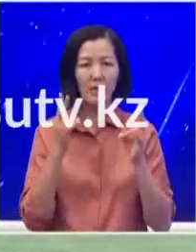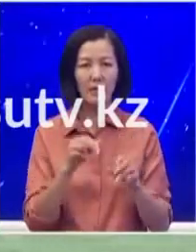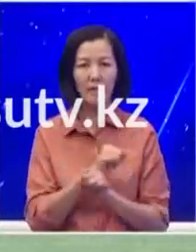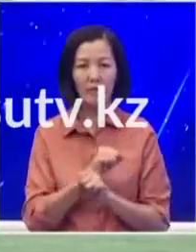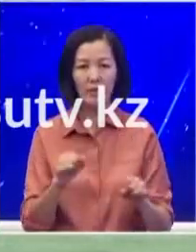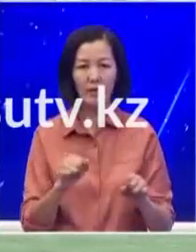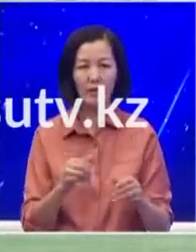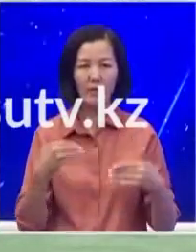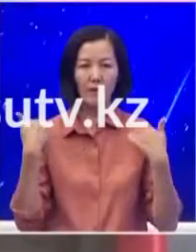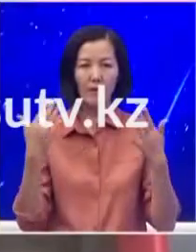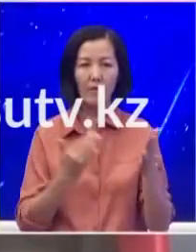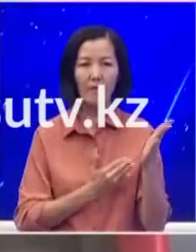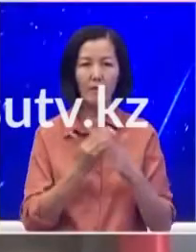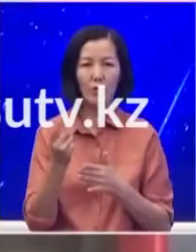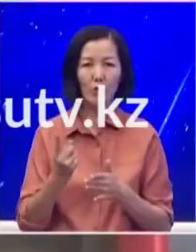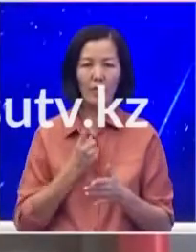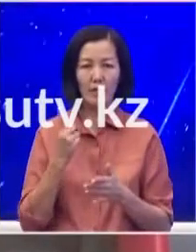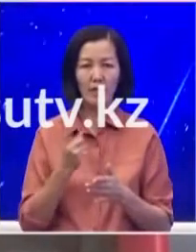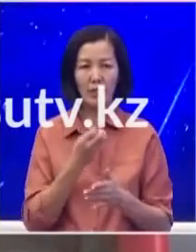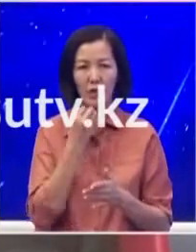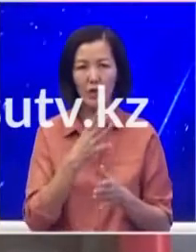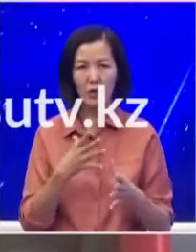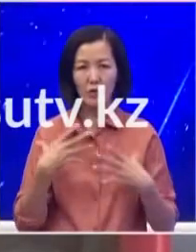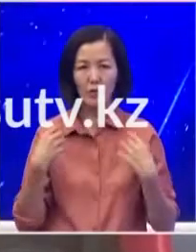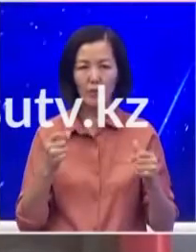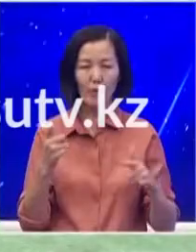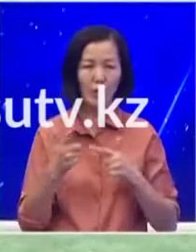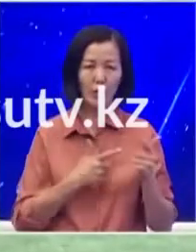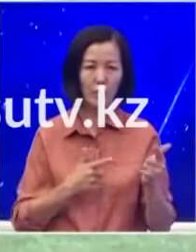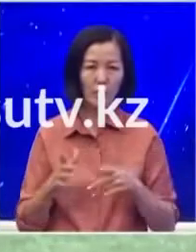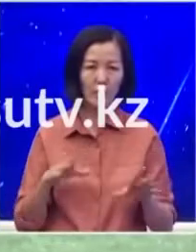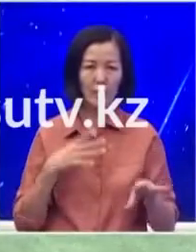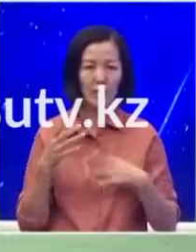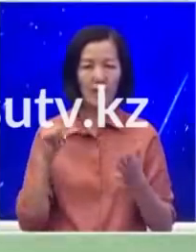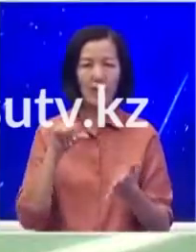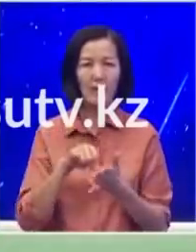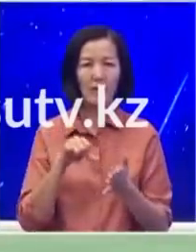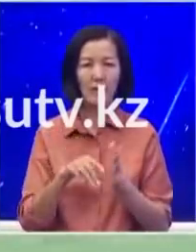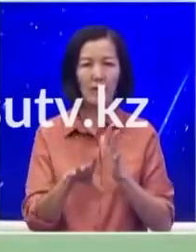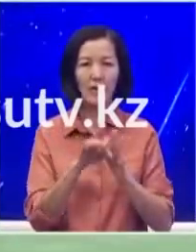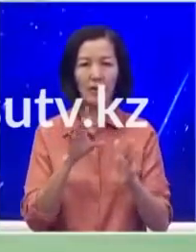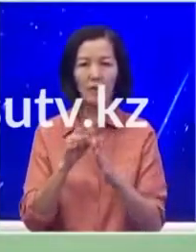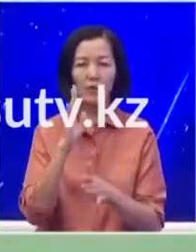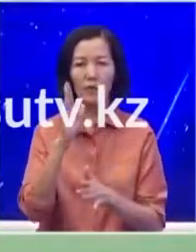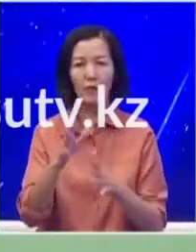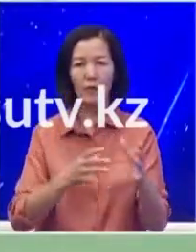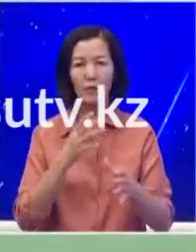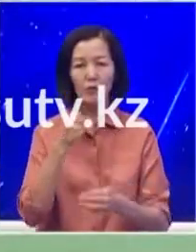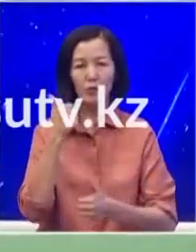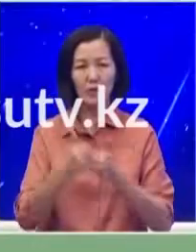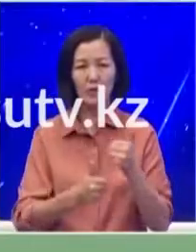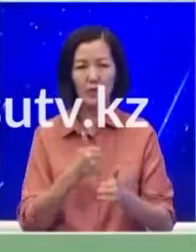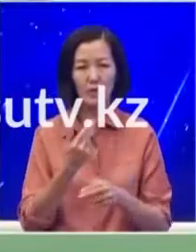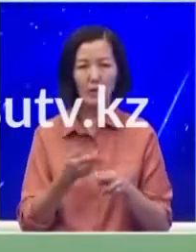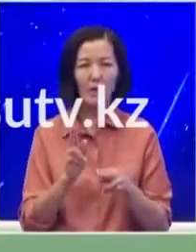смогли продемонстрировать высокое мастерство и хорошую физическую подготовку. Для участников это отбор на предстоящие международные старты,